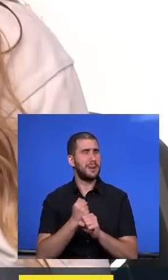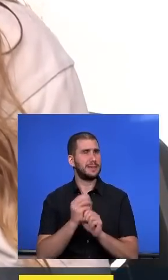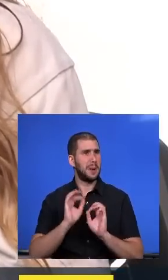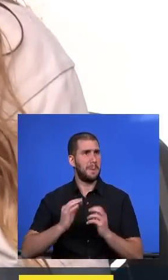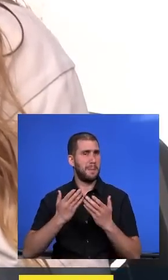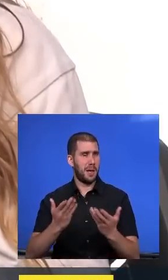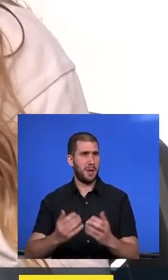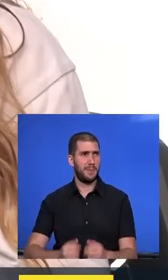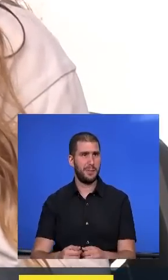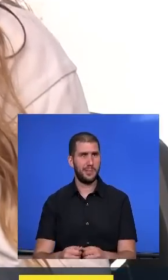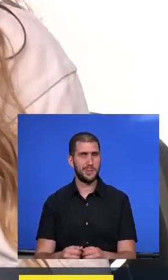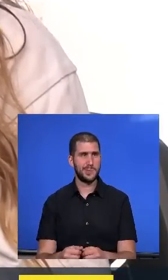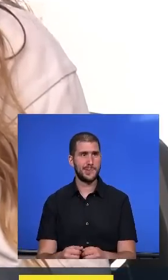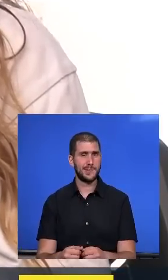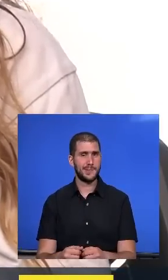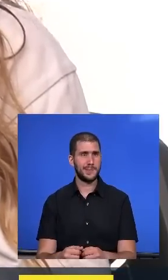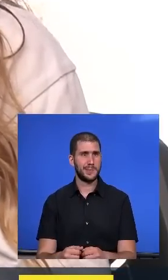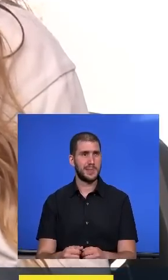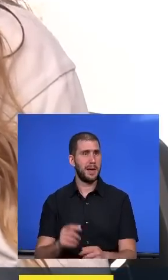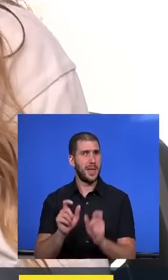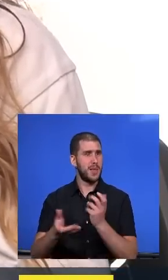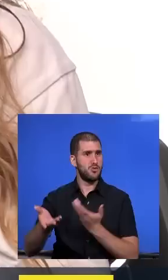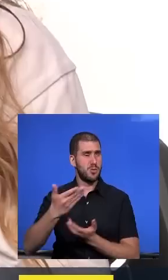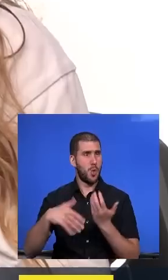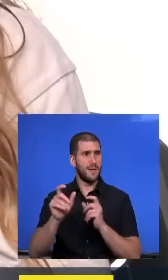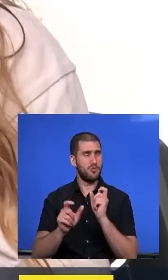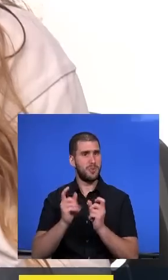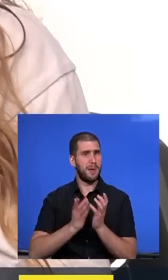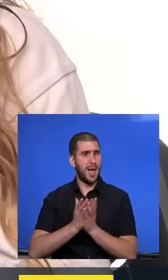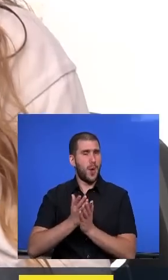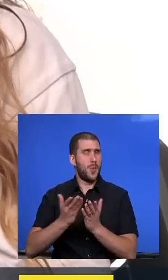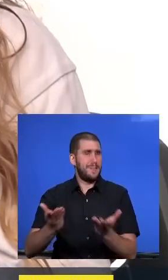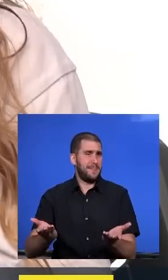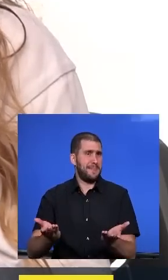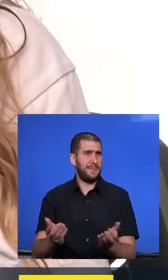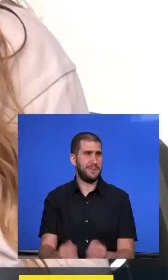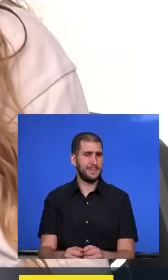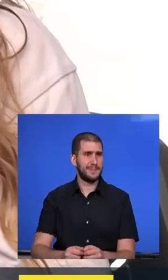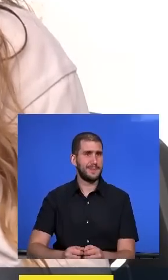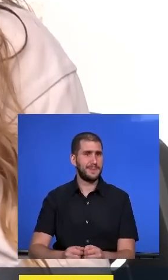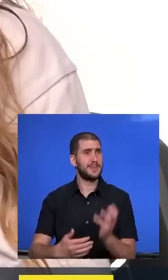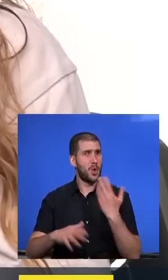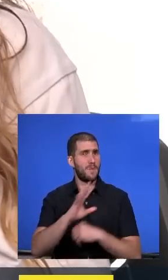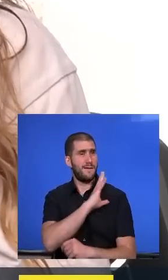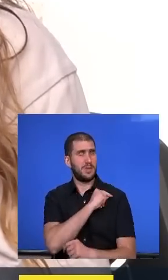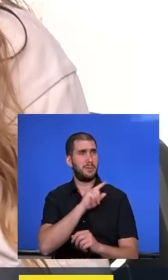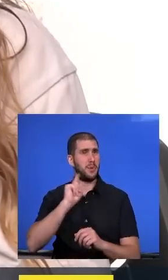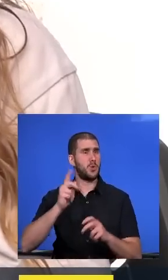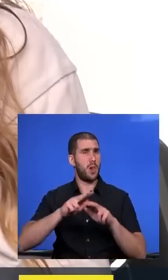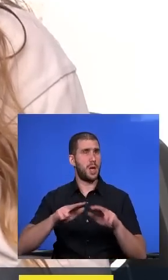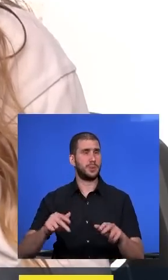any support whatsoever from, I would probably imagine, the majority of decent people and the majority of